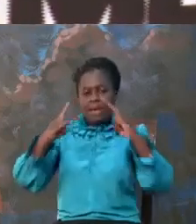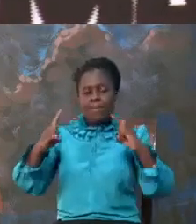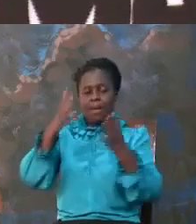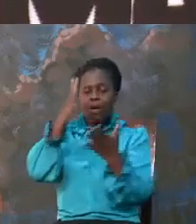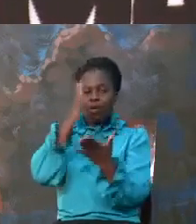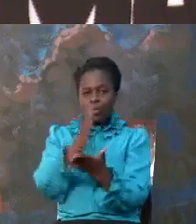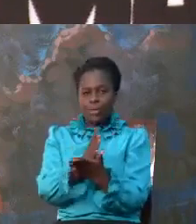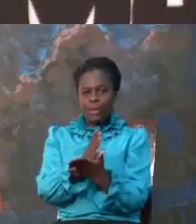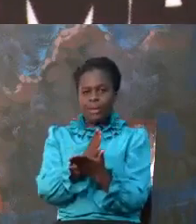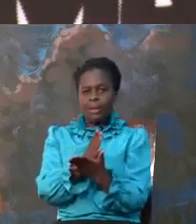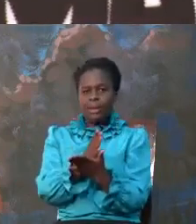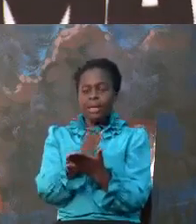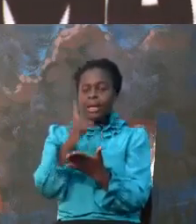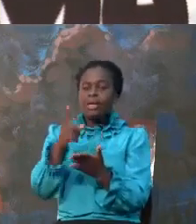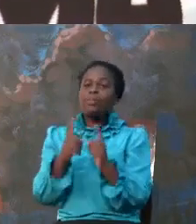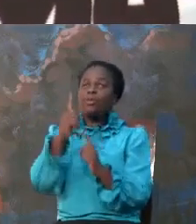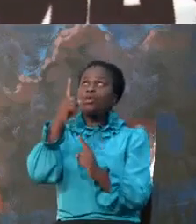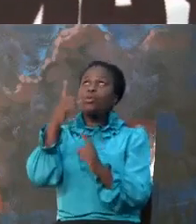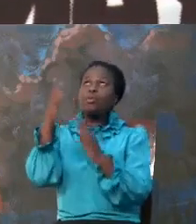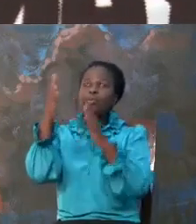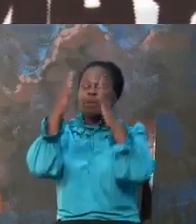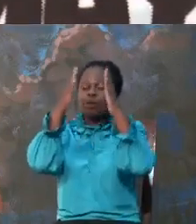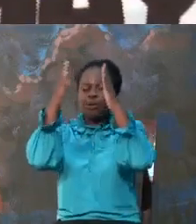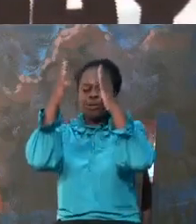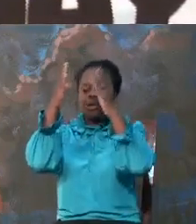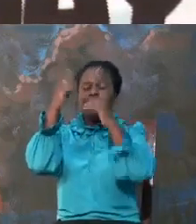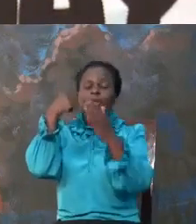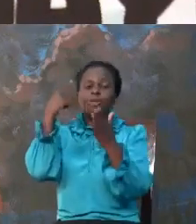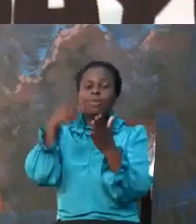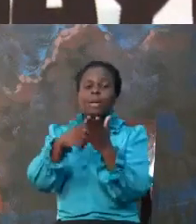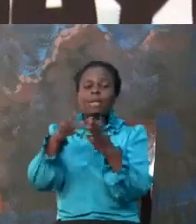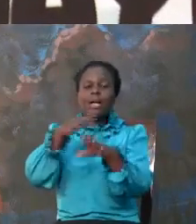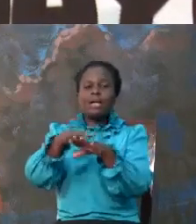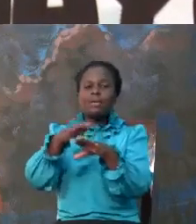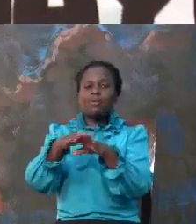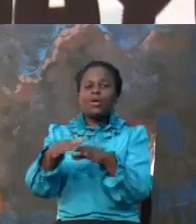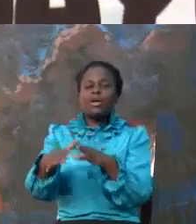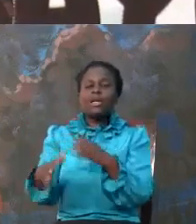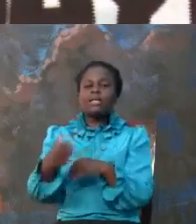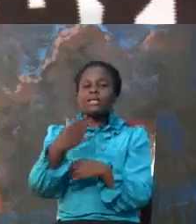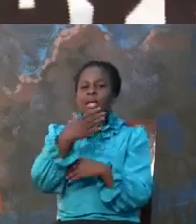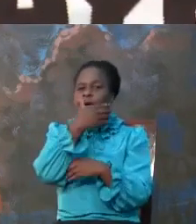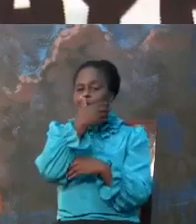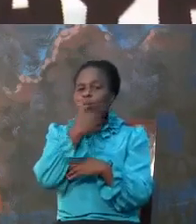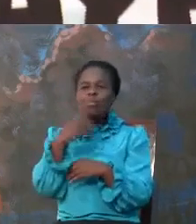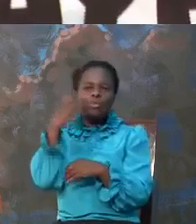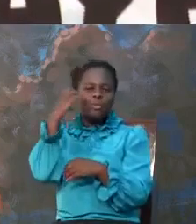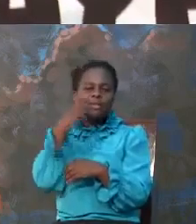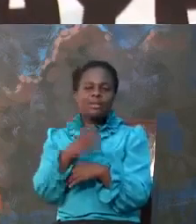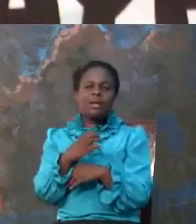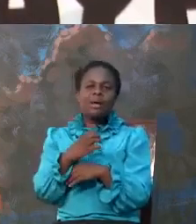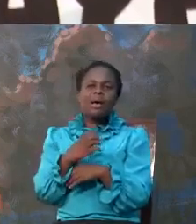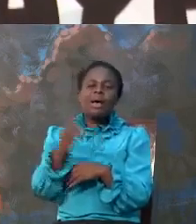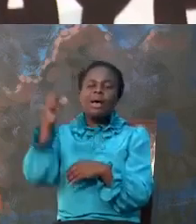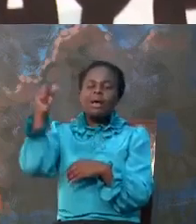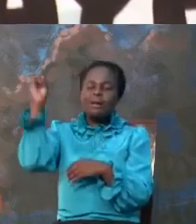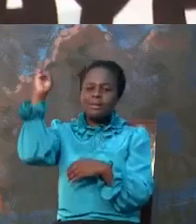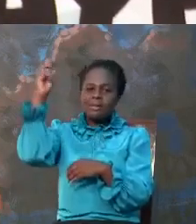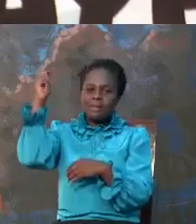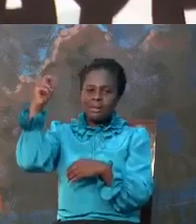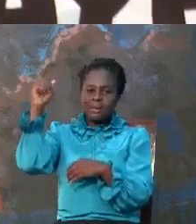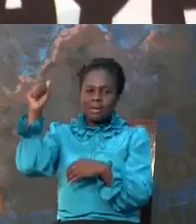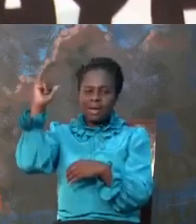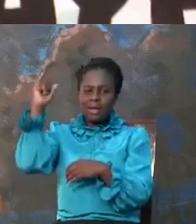kweli iko juu mbinguni, na ndio maana alimwambia Musa pale Sinai, nifanyie patakatifu pate kukaa kati